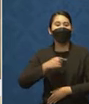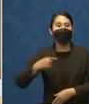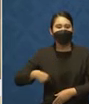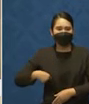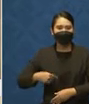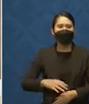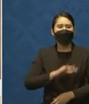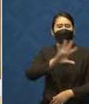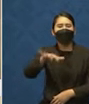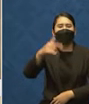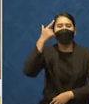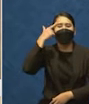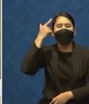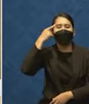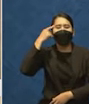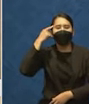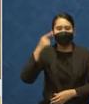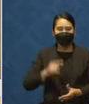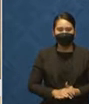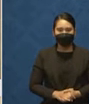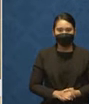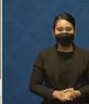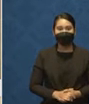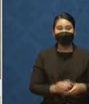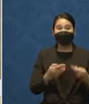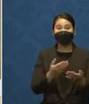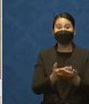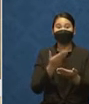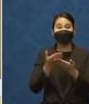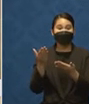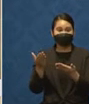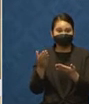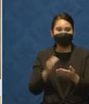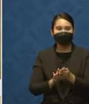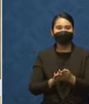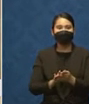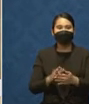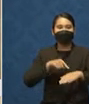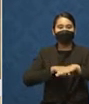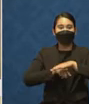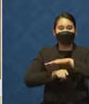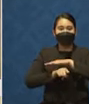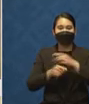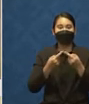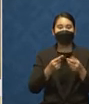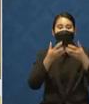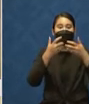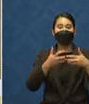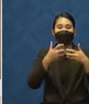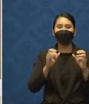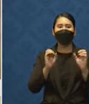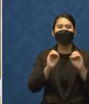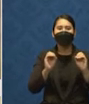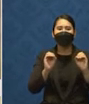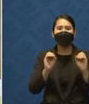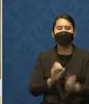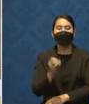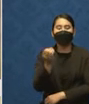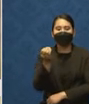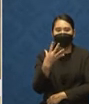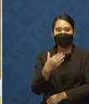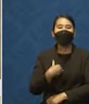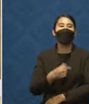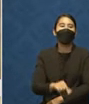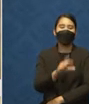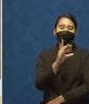ที่เขารู้กันทุกบ้านทุกเมืองครับแต่ไปซื้อครับเรือดำน้ำแต่ดันไม่มีเครื่องยนต์อย่างเงี้ยแล้วบอกว่าเป็น